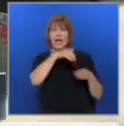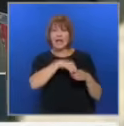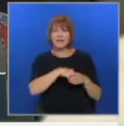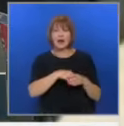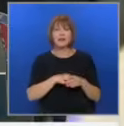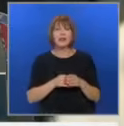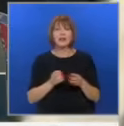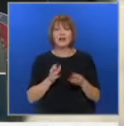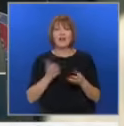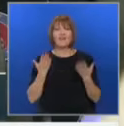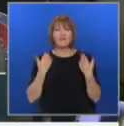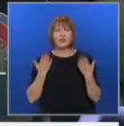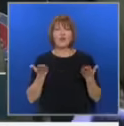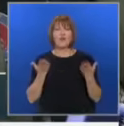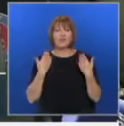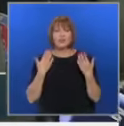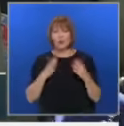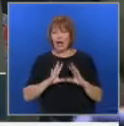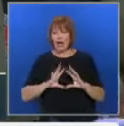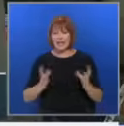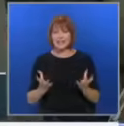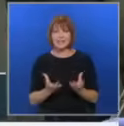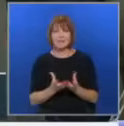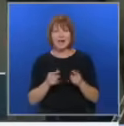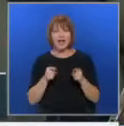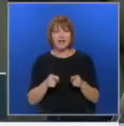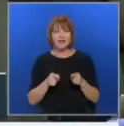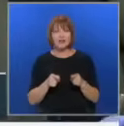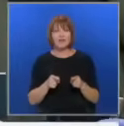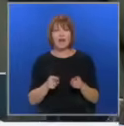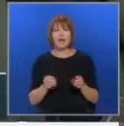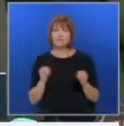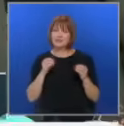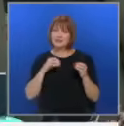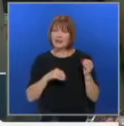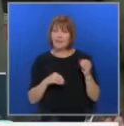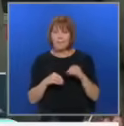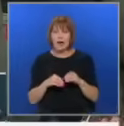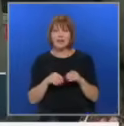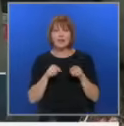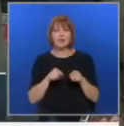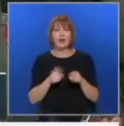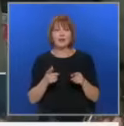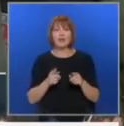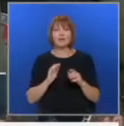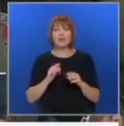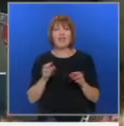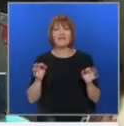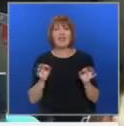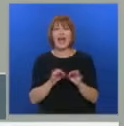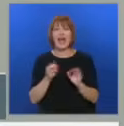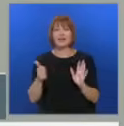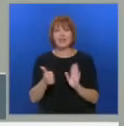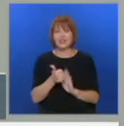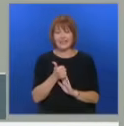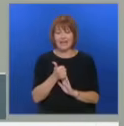мисии въздух, въздух, въздух, земя. И това оборудване е абсолютно съвместимо с това, което ще бъде в кабината на F-16 блок